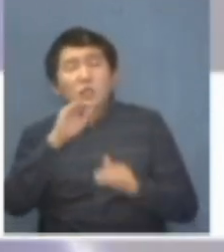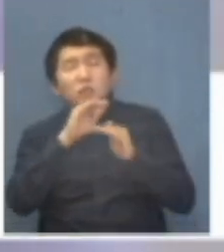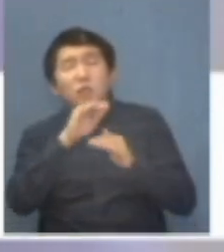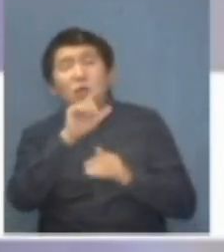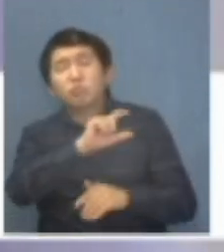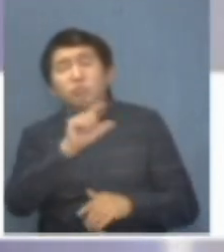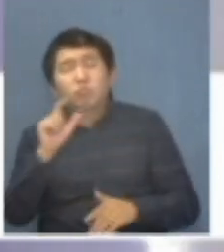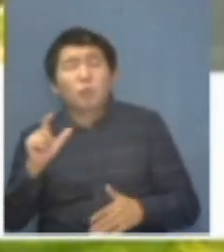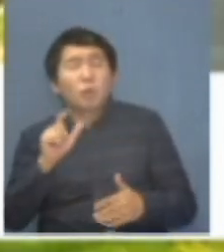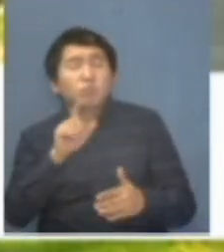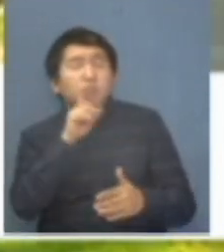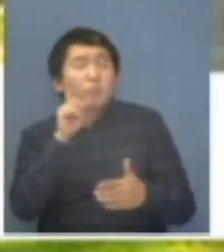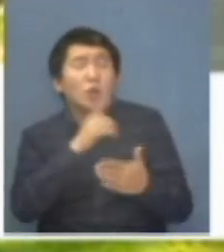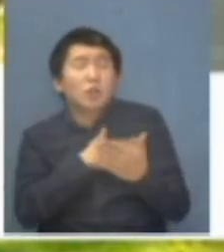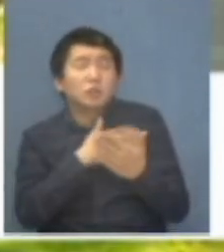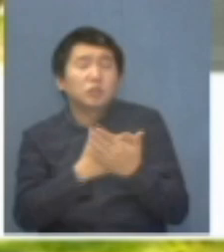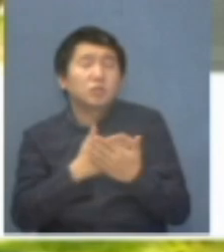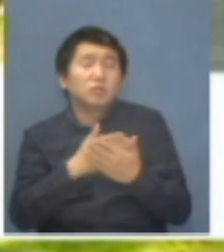здесь время.